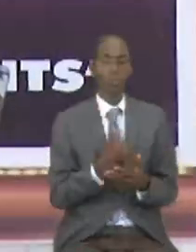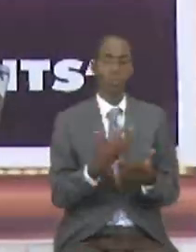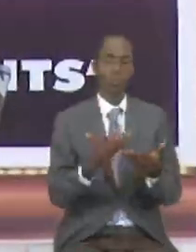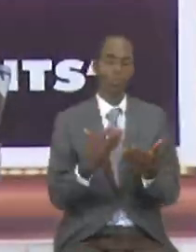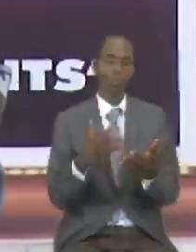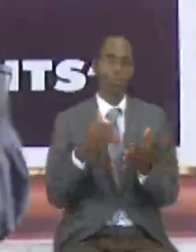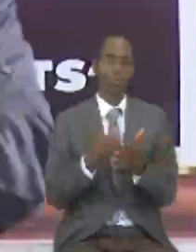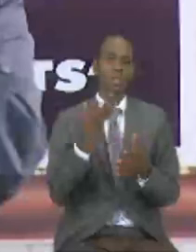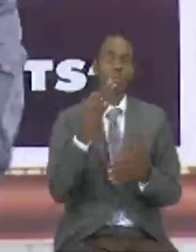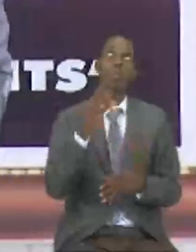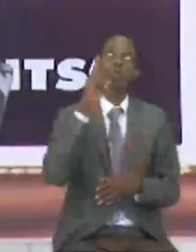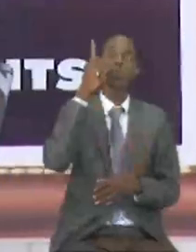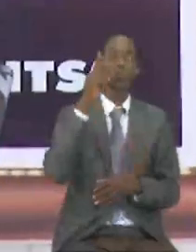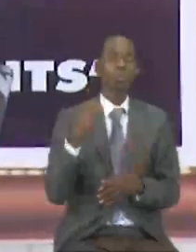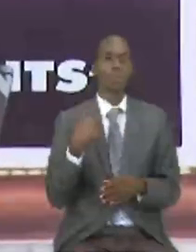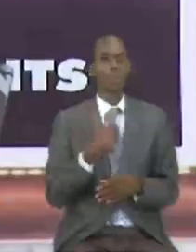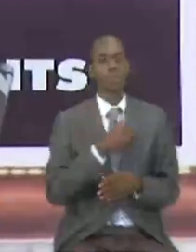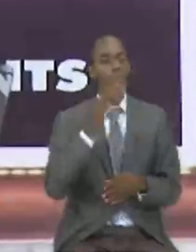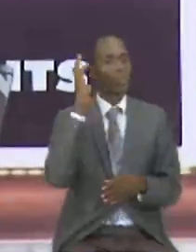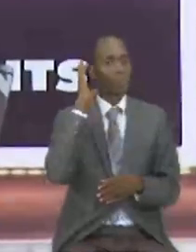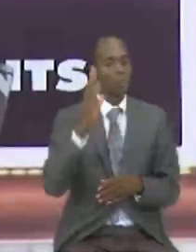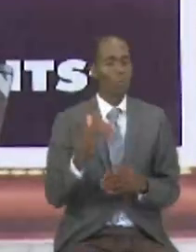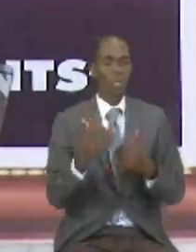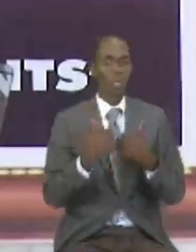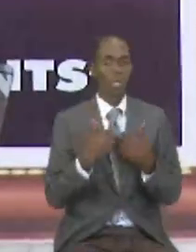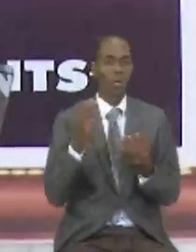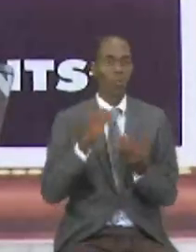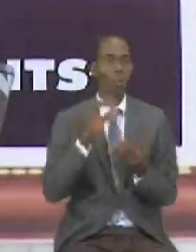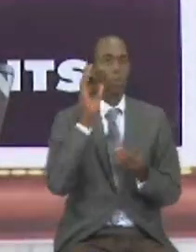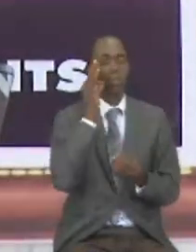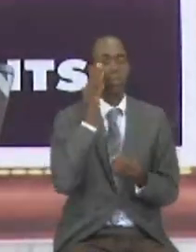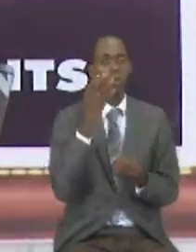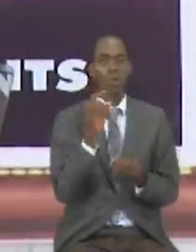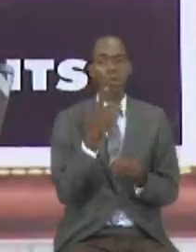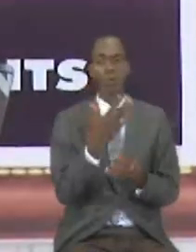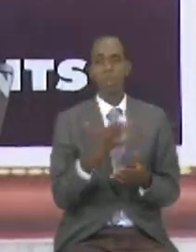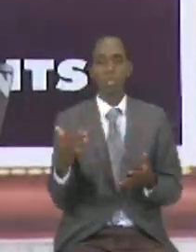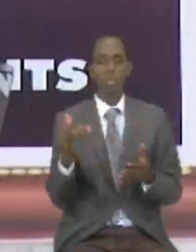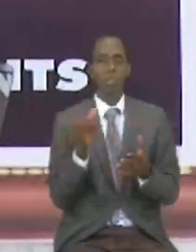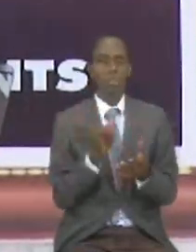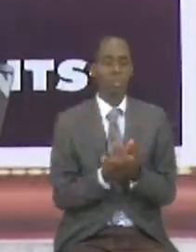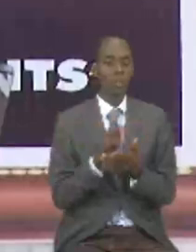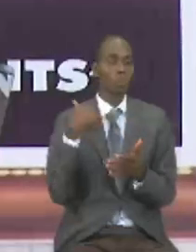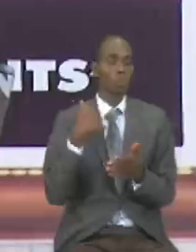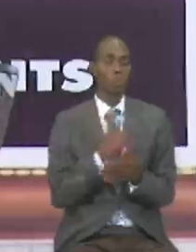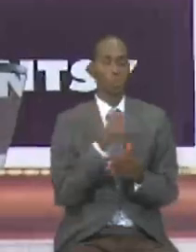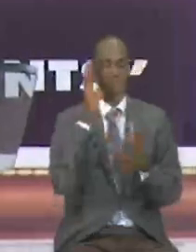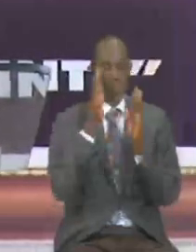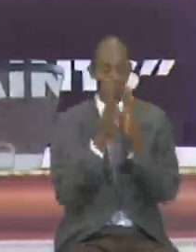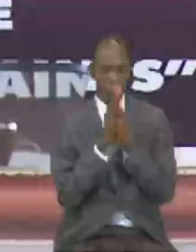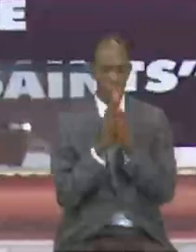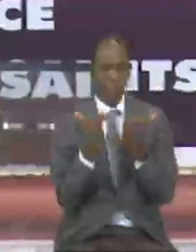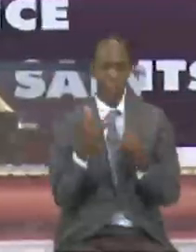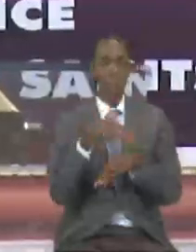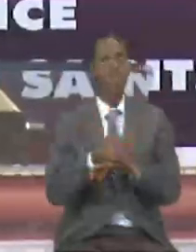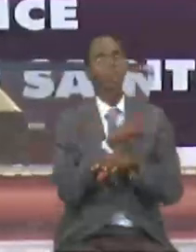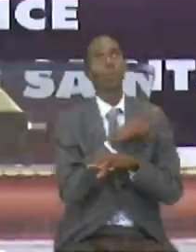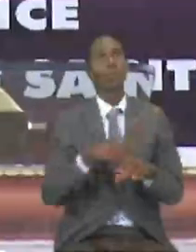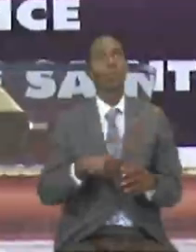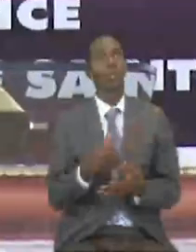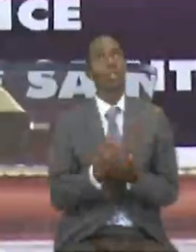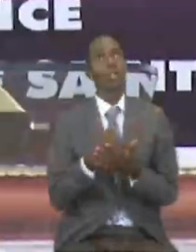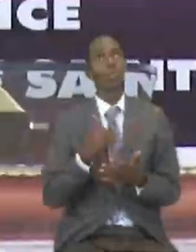que nous possédons la chose que nous lui avons demandée. Vous allez porter de fruits. Et l'une des prières que vous allez faire ce soir, c'est que Seigneur, aide-moi.